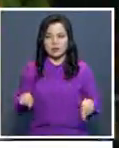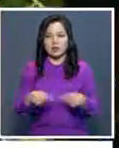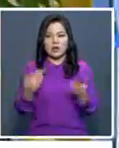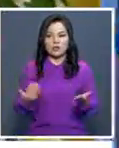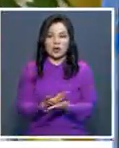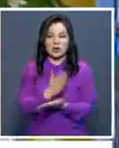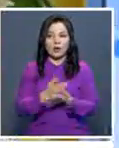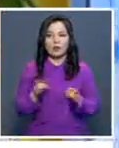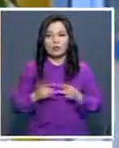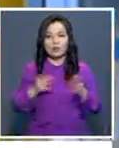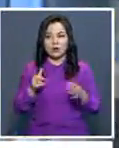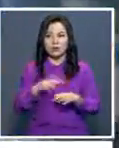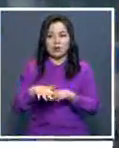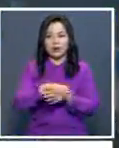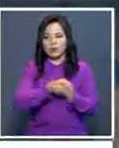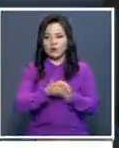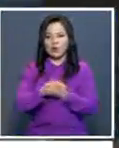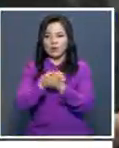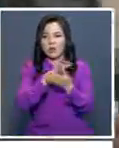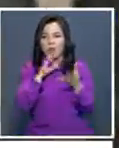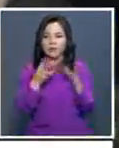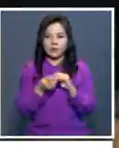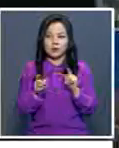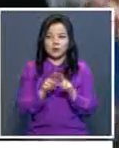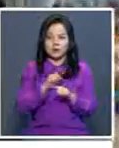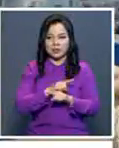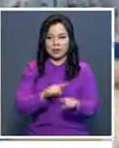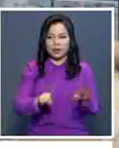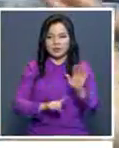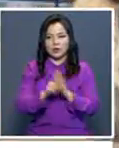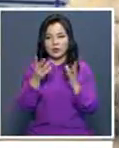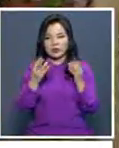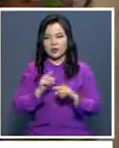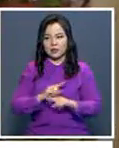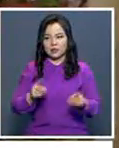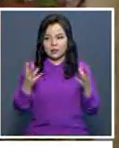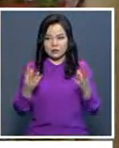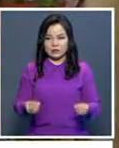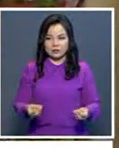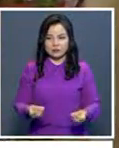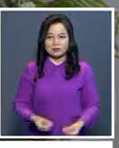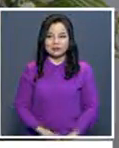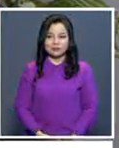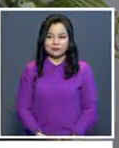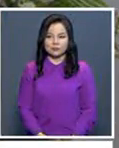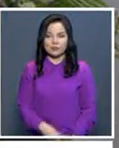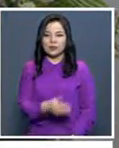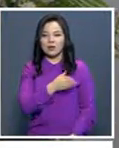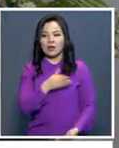мерекесі жалпақ жұртты бірлікке бастап, ынтымаққа үндейтін ерекше күн. Тілек